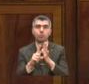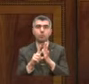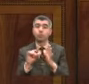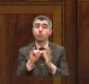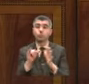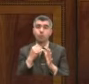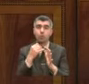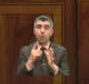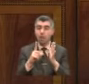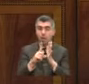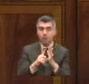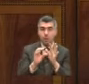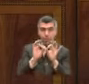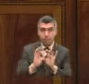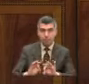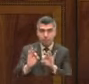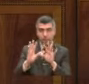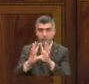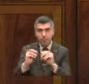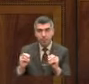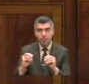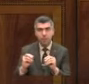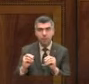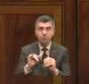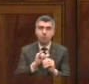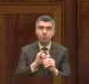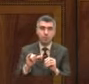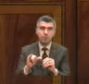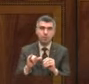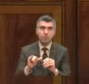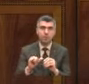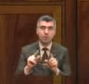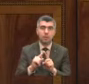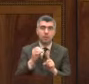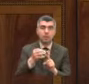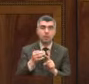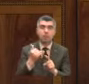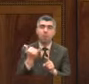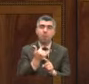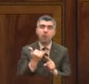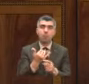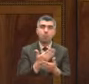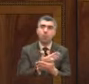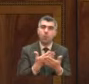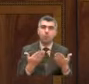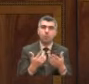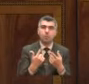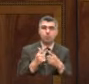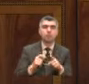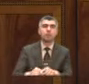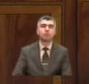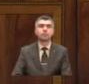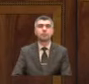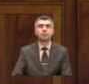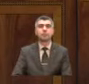ما عندناش قوانين وما عندناش تشريعات اللي كتكون هي المرجع في حسم اي تدخل كتقوم به الاداره.